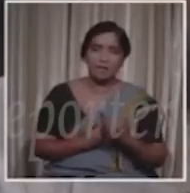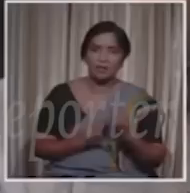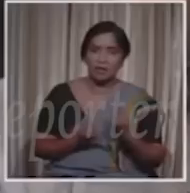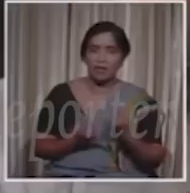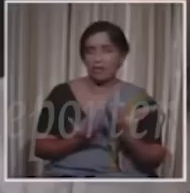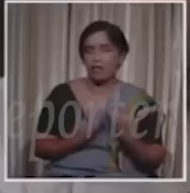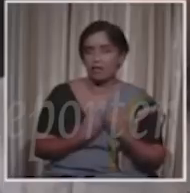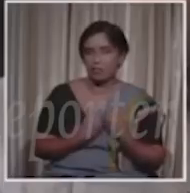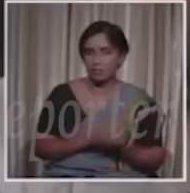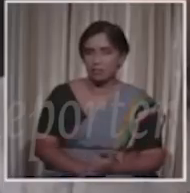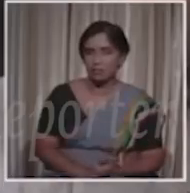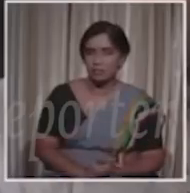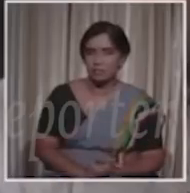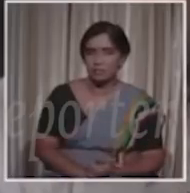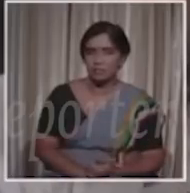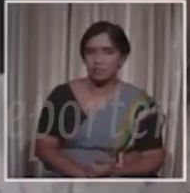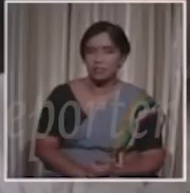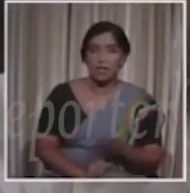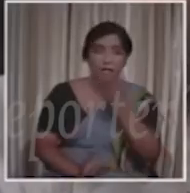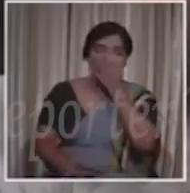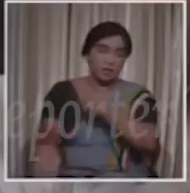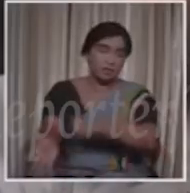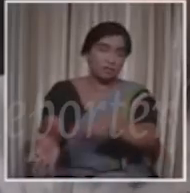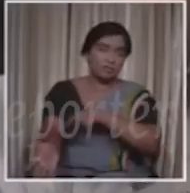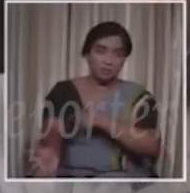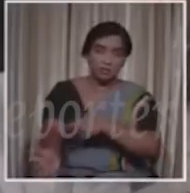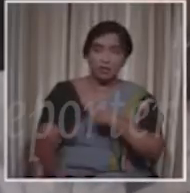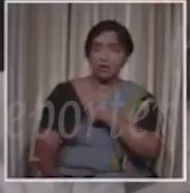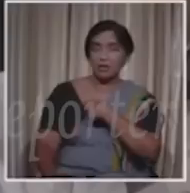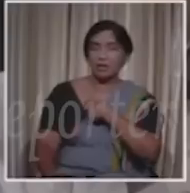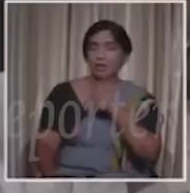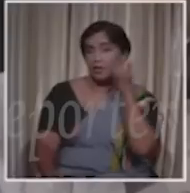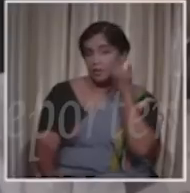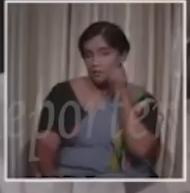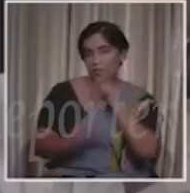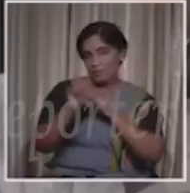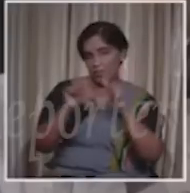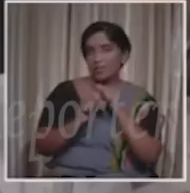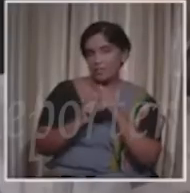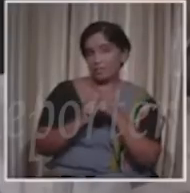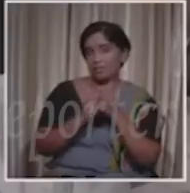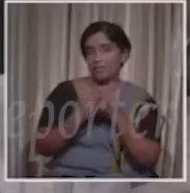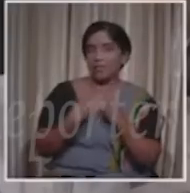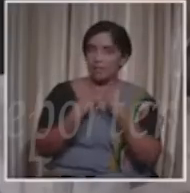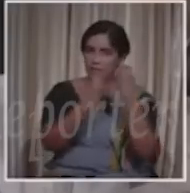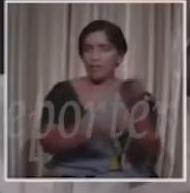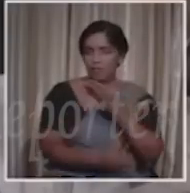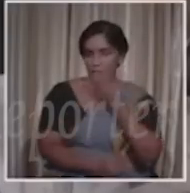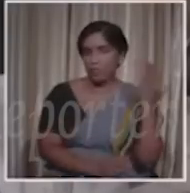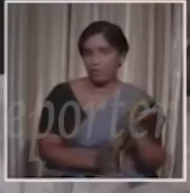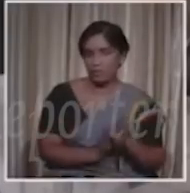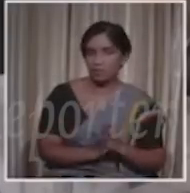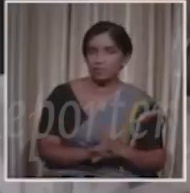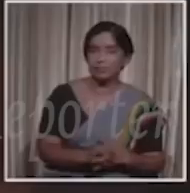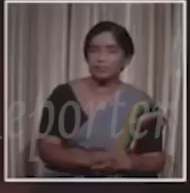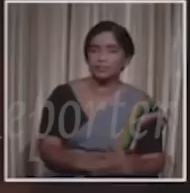මේ yeah the most urgent especially for diabetes and the heart medicines will give you all whatever you can raise